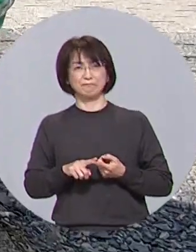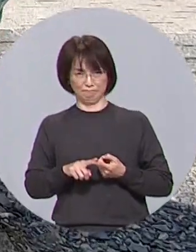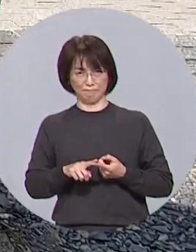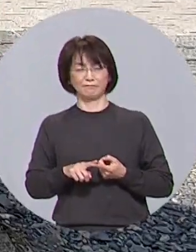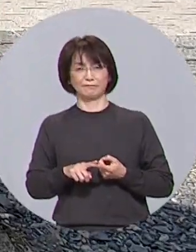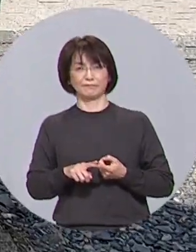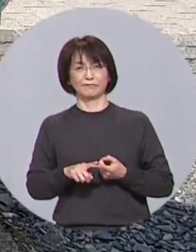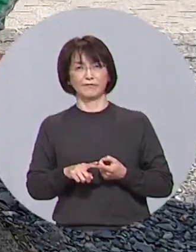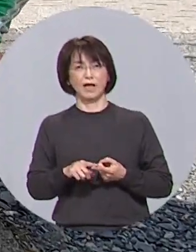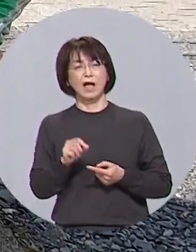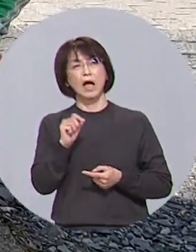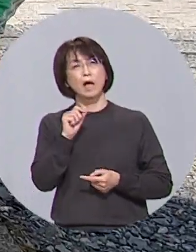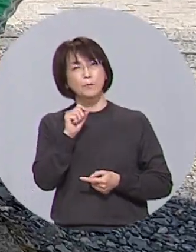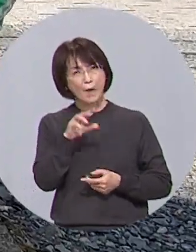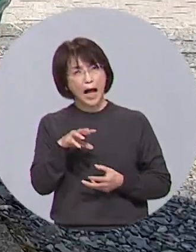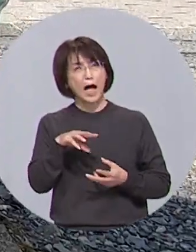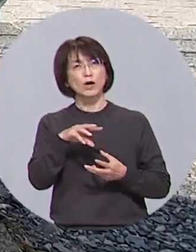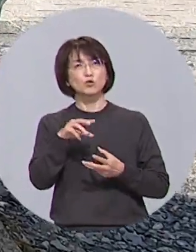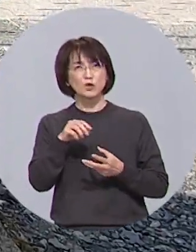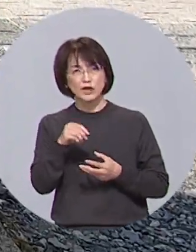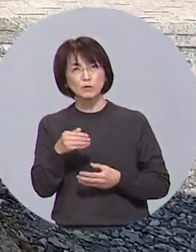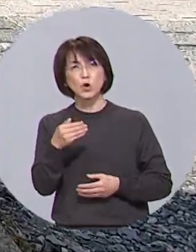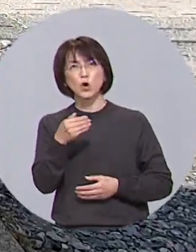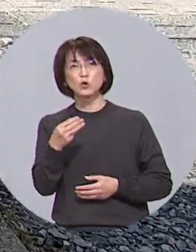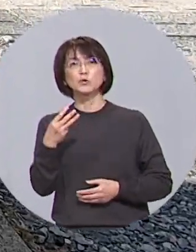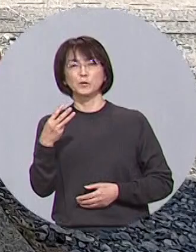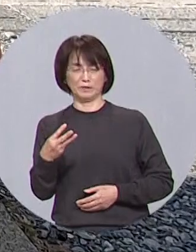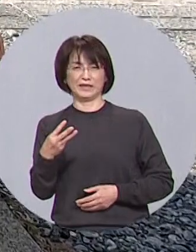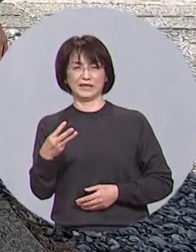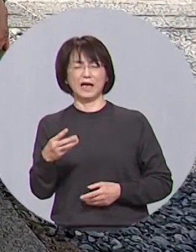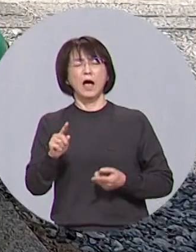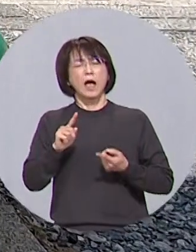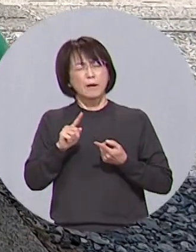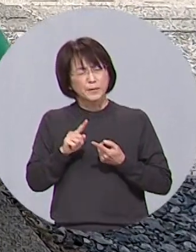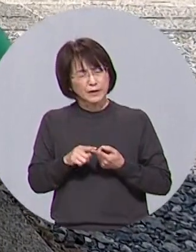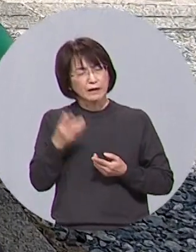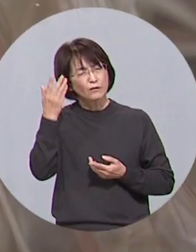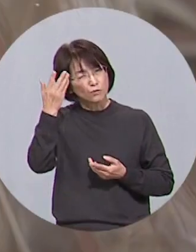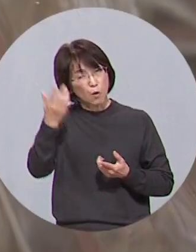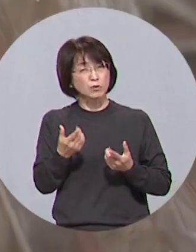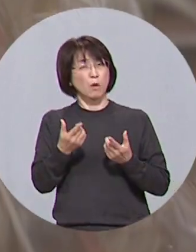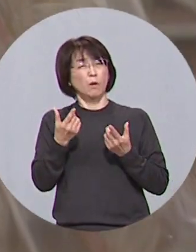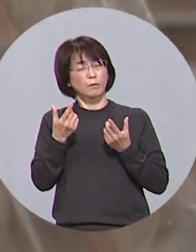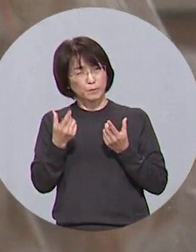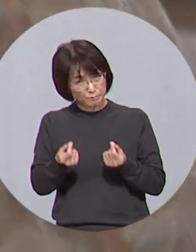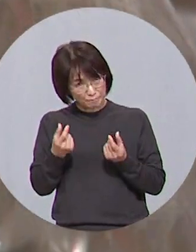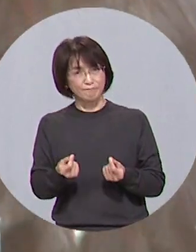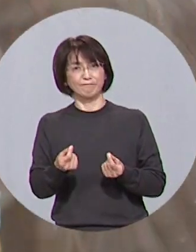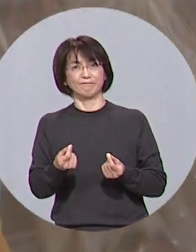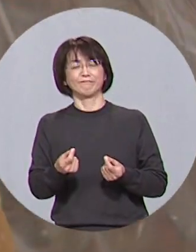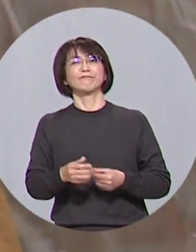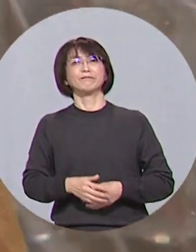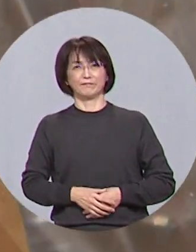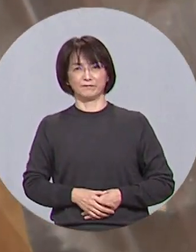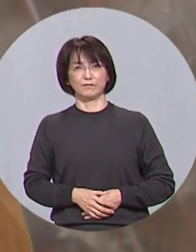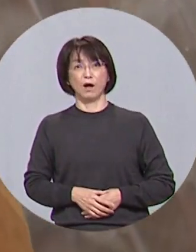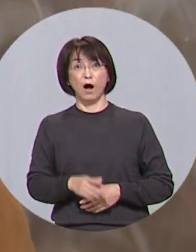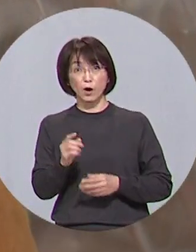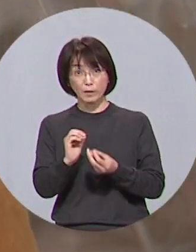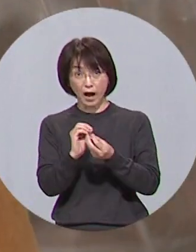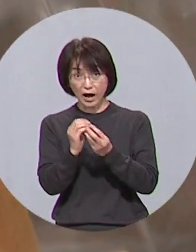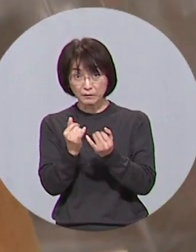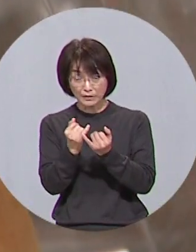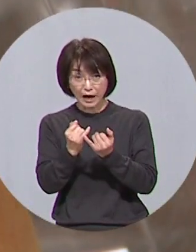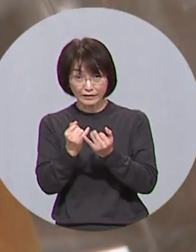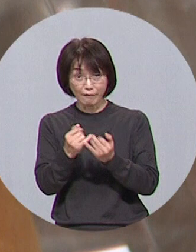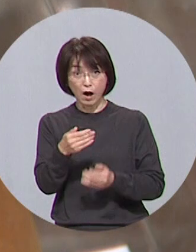これパンにクリームにグミ、ちょぴったり想像通りです。 美味しいものしか入ってない。 美味しいもの じゃない。グミなんだ上ね。 グミ